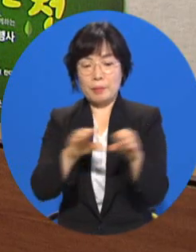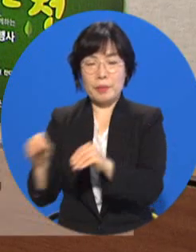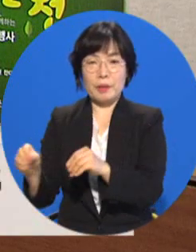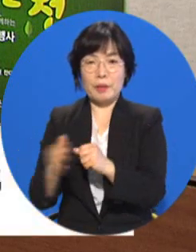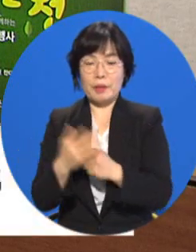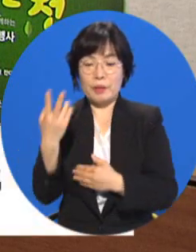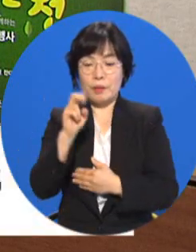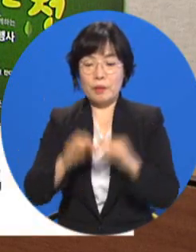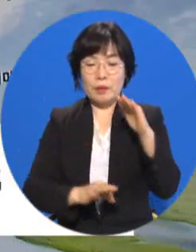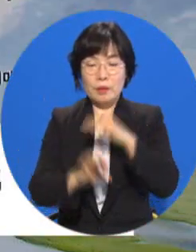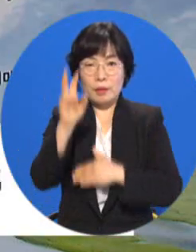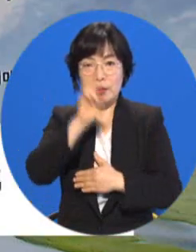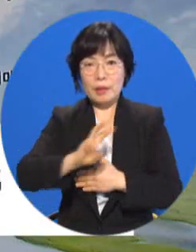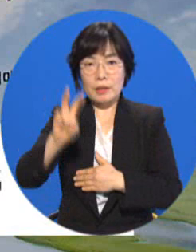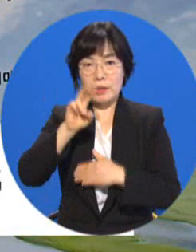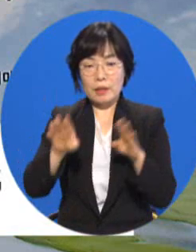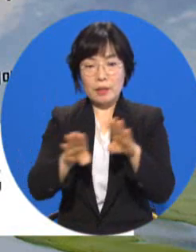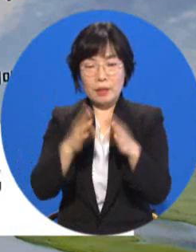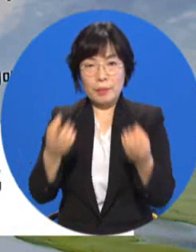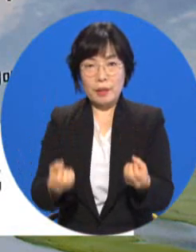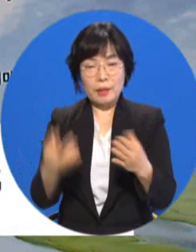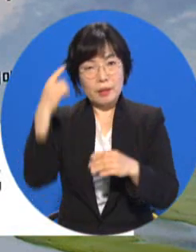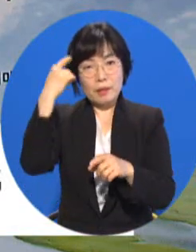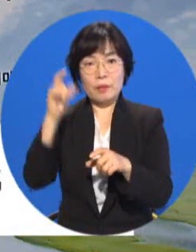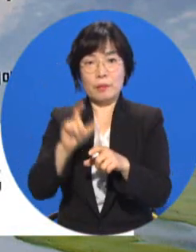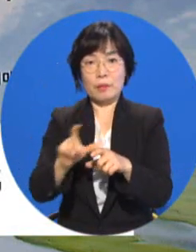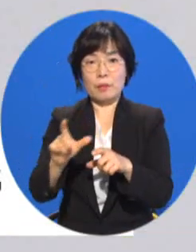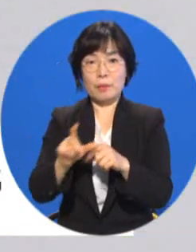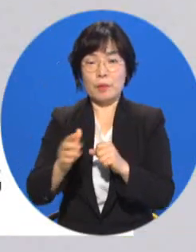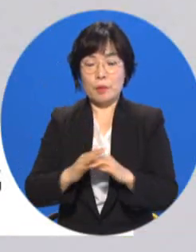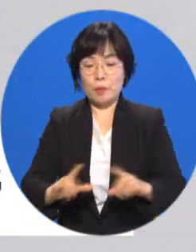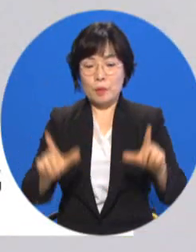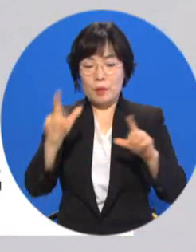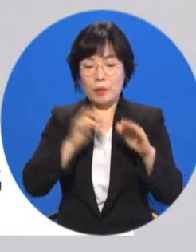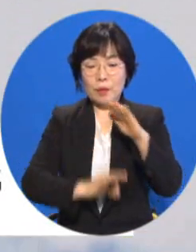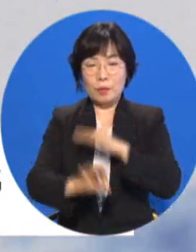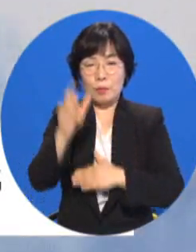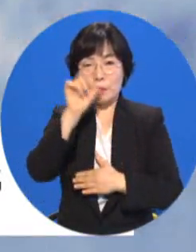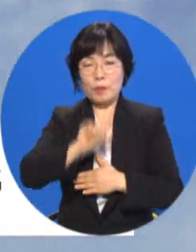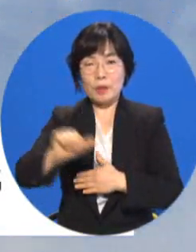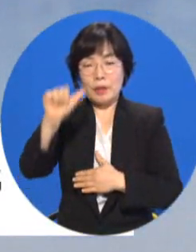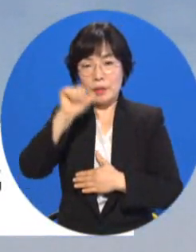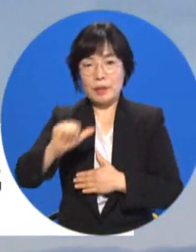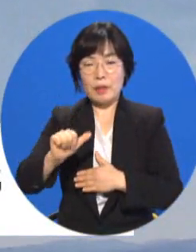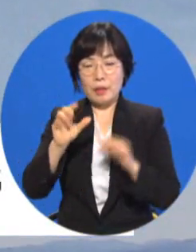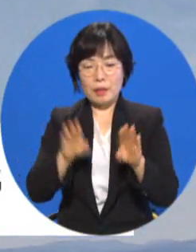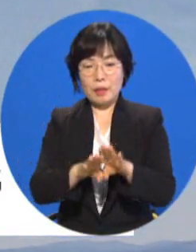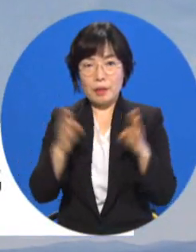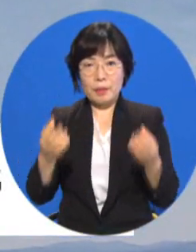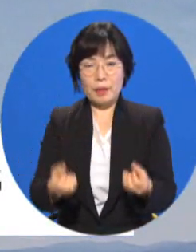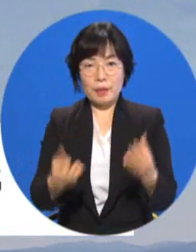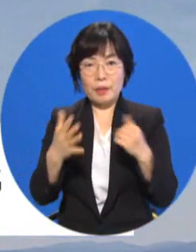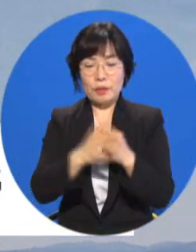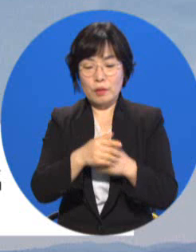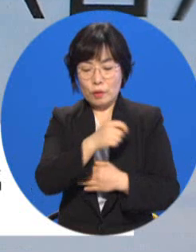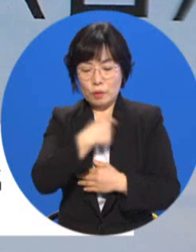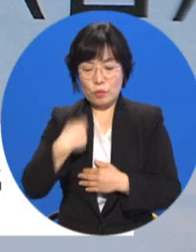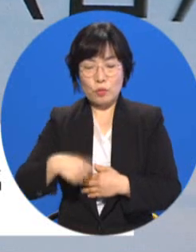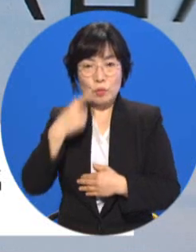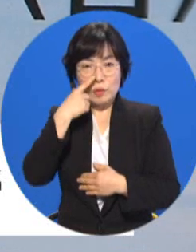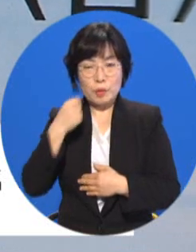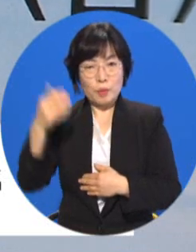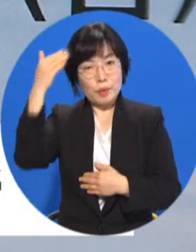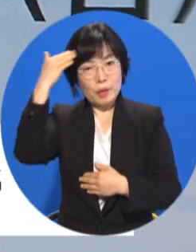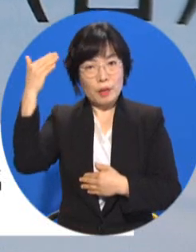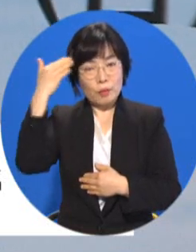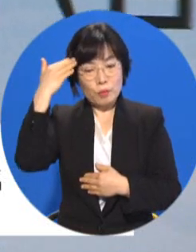2020 동아시아 문화도시 개막식도 고민입니다. 올해 동아시아 문화도시로 선정된 일본 기타 큐슈, 중국 양저우,